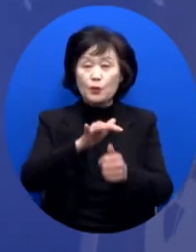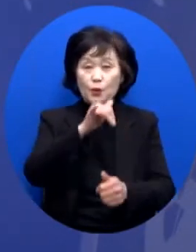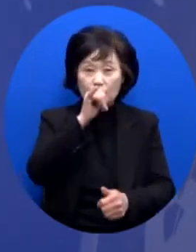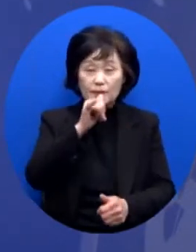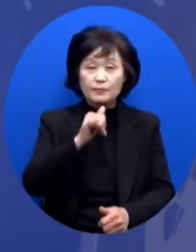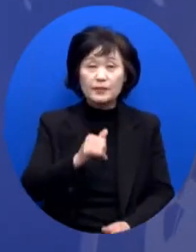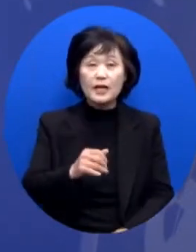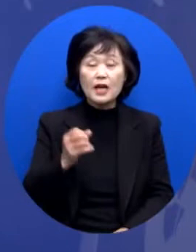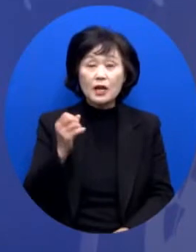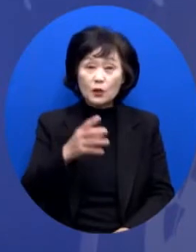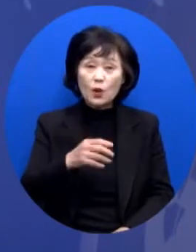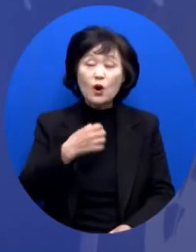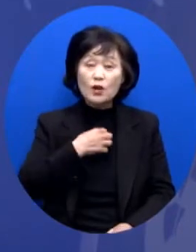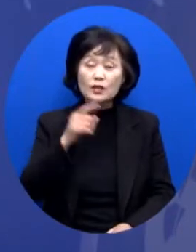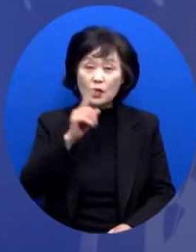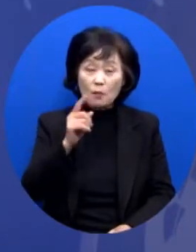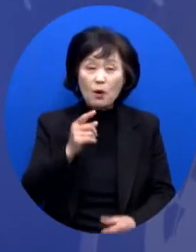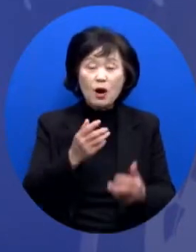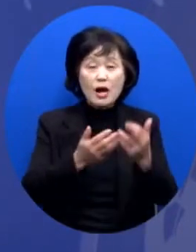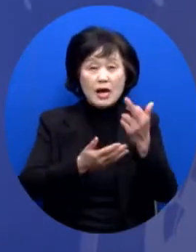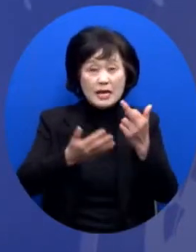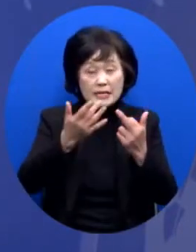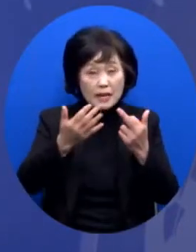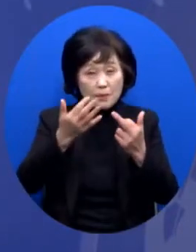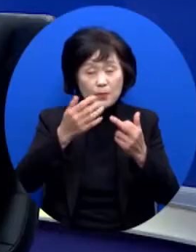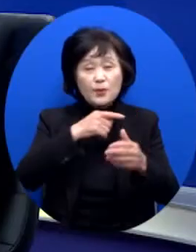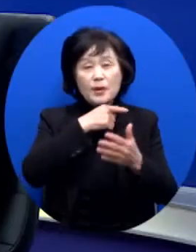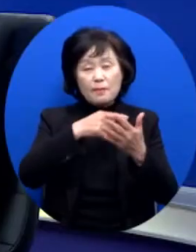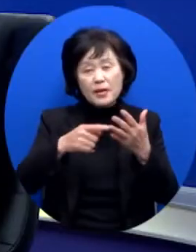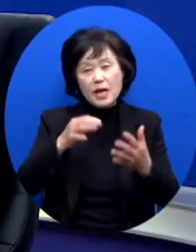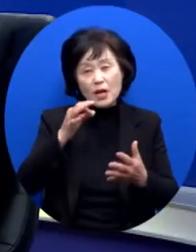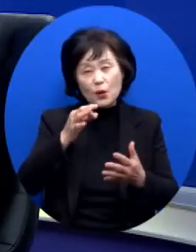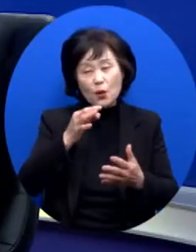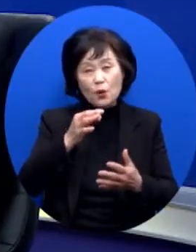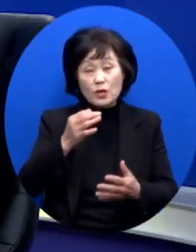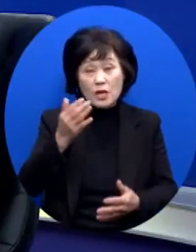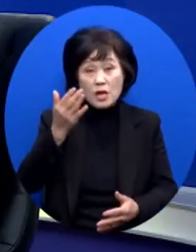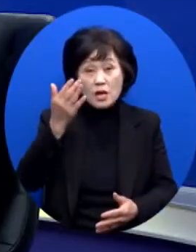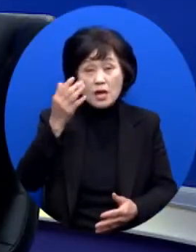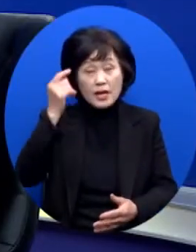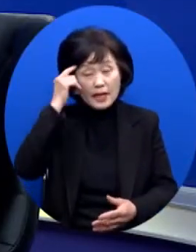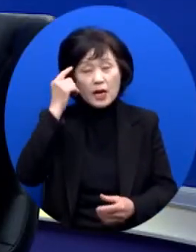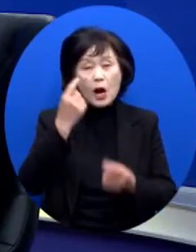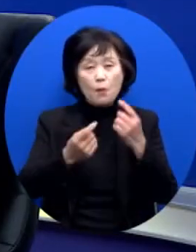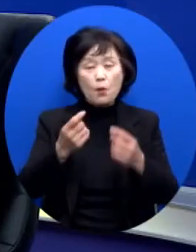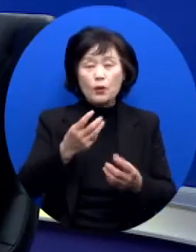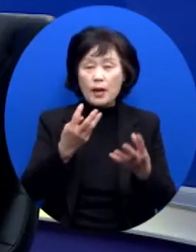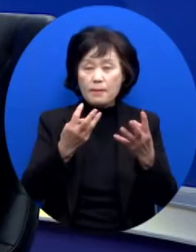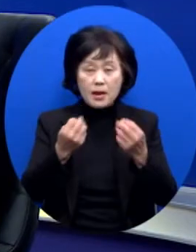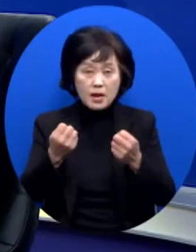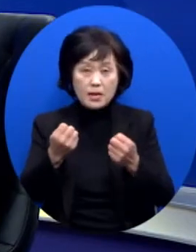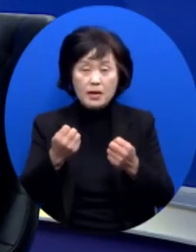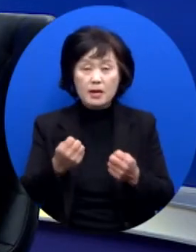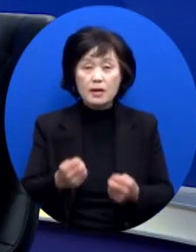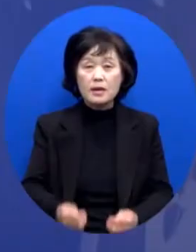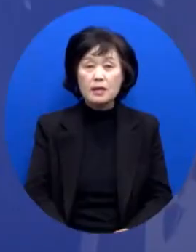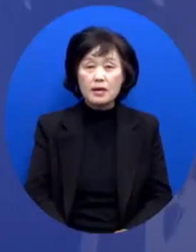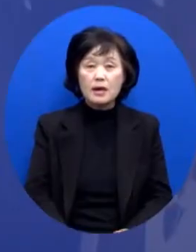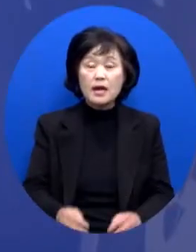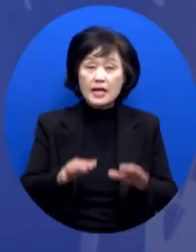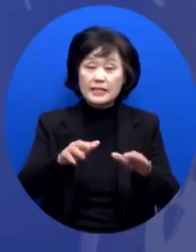3 풀 피해 이 얘기 예상보다 크다는 겁니다 네 정부와 지자체가 피해 조사를 진행하고 있지 않습니까 4